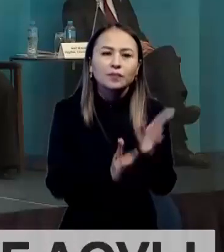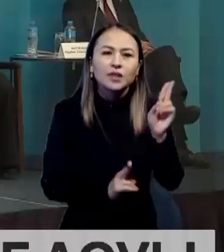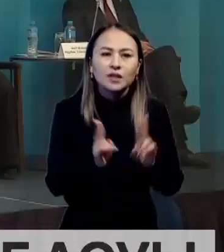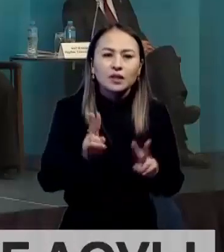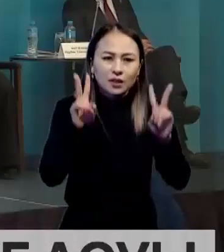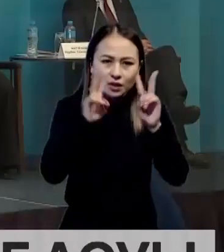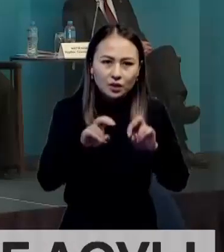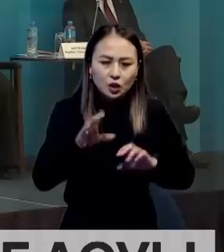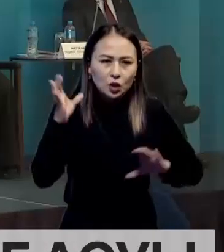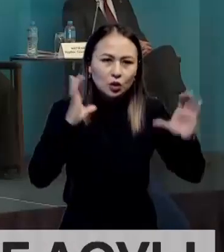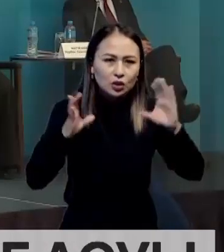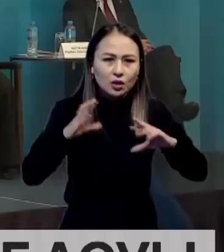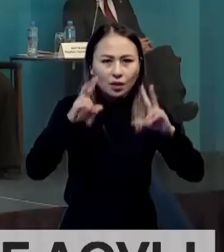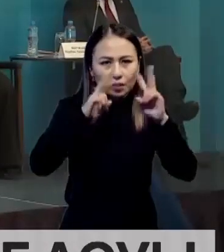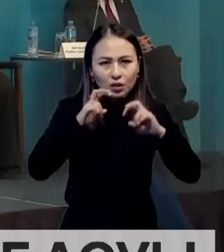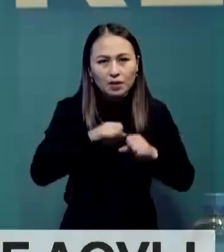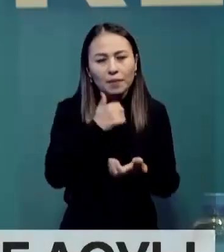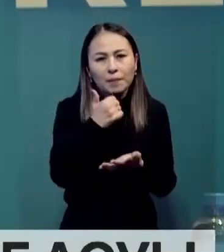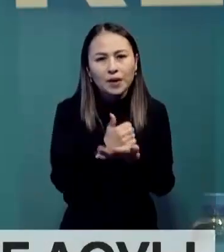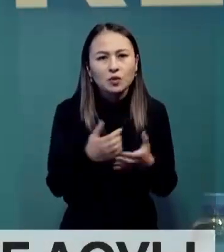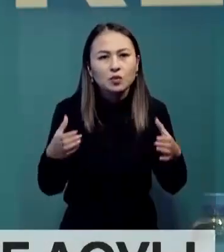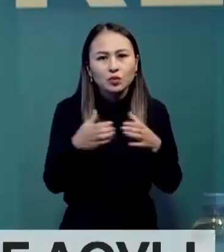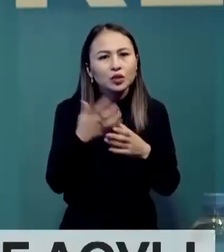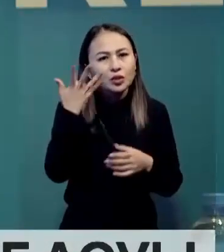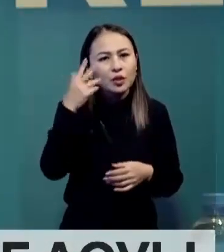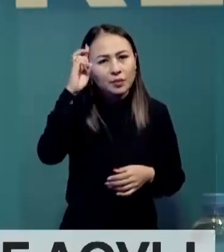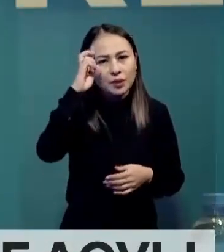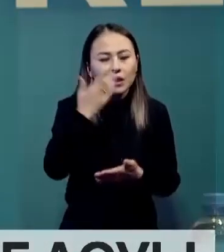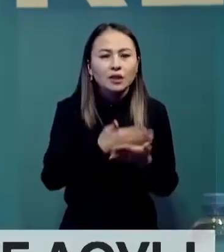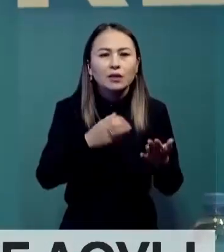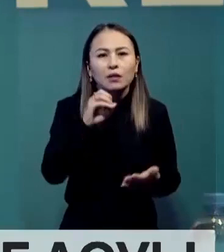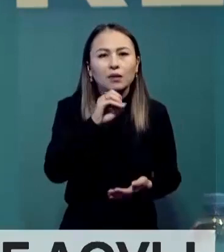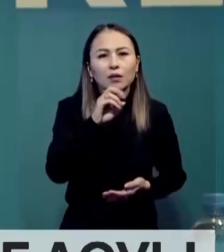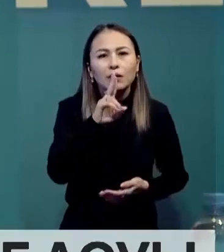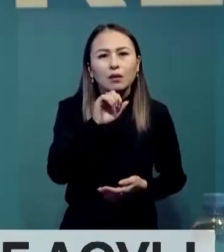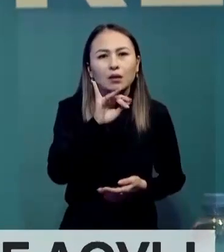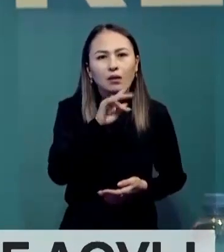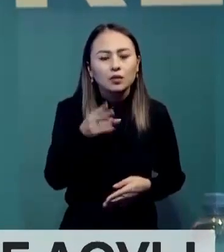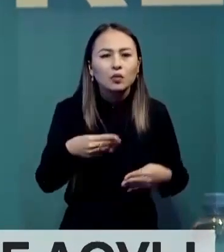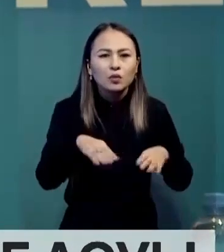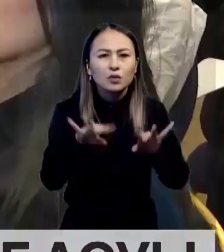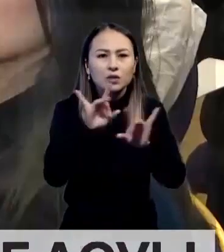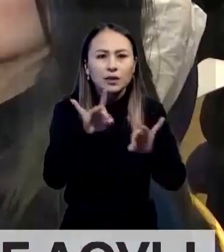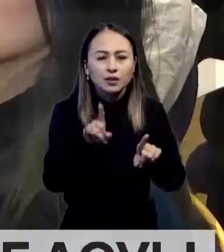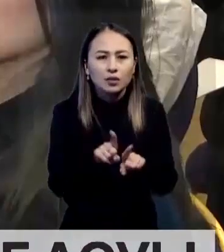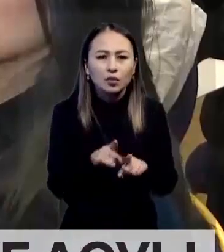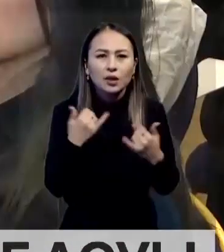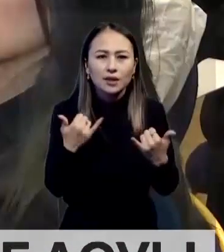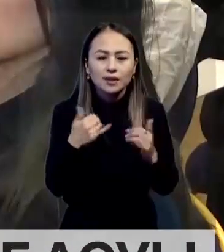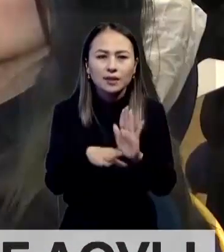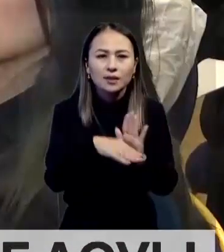етуде. Стратегиялық зерттеулер институтының сарапшылары бас қосқан жиында мемлекеттік кеңесші Ерлан Қарин осылай